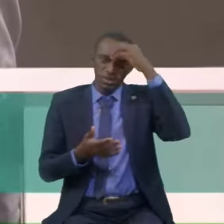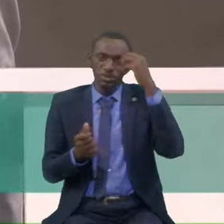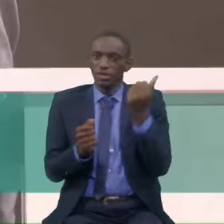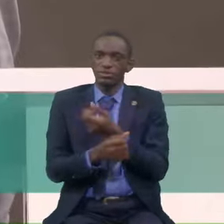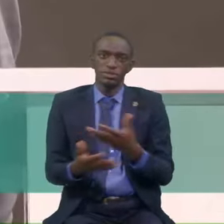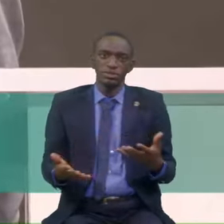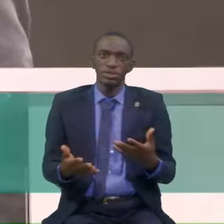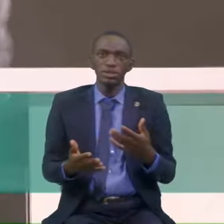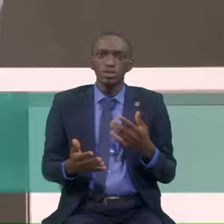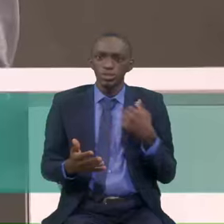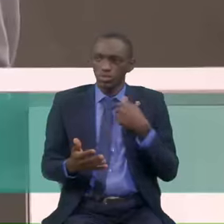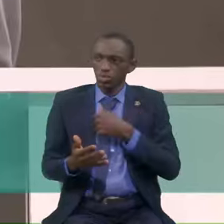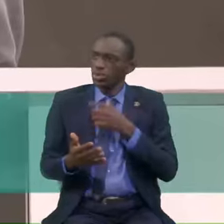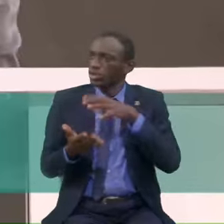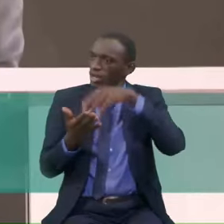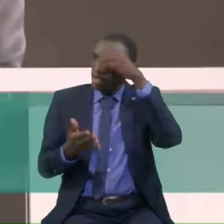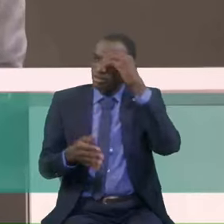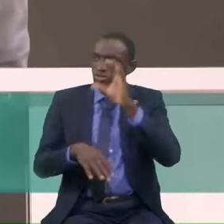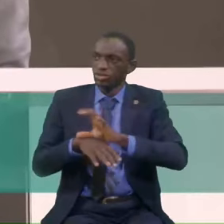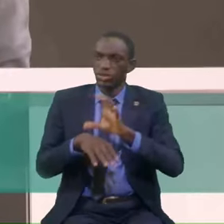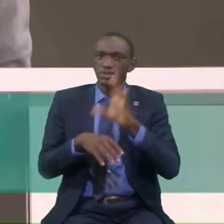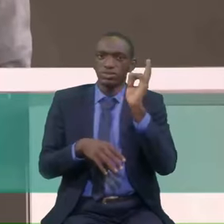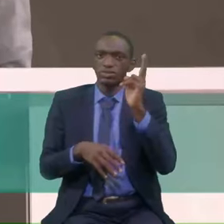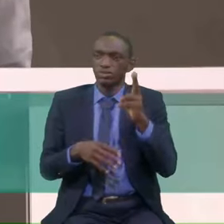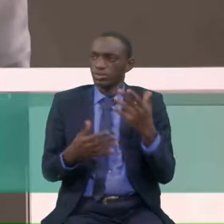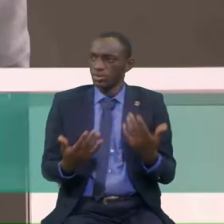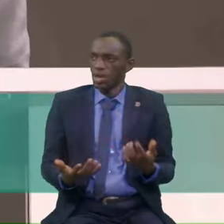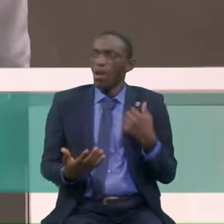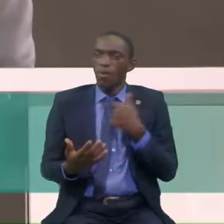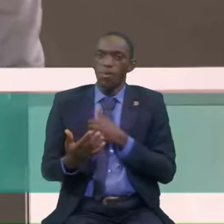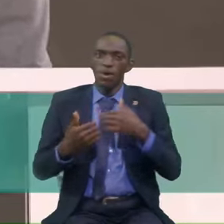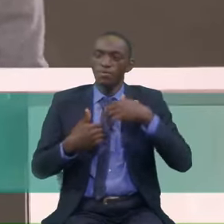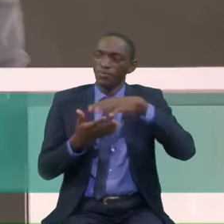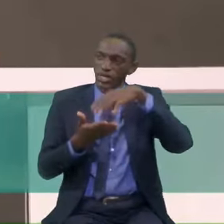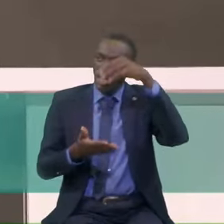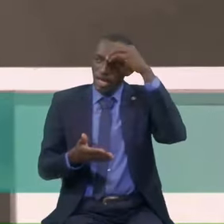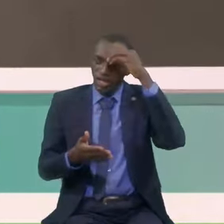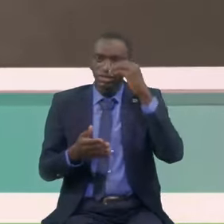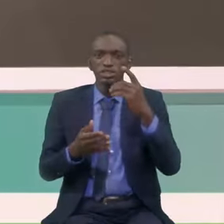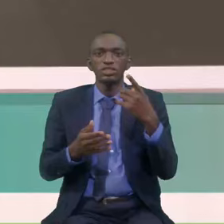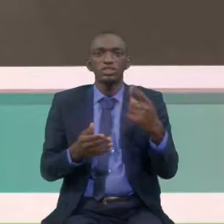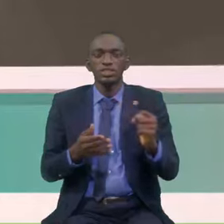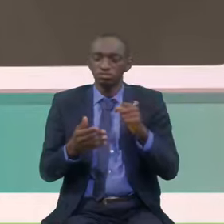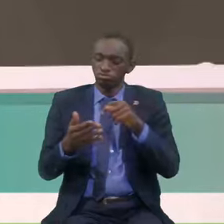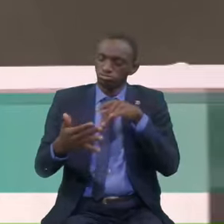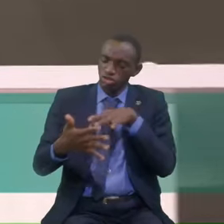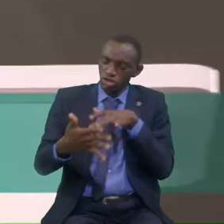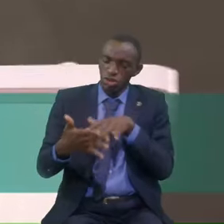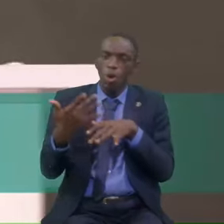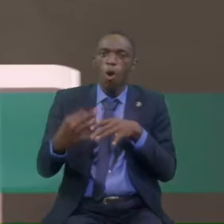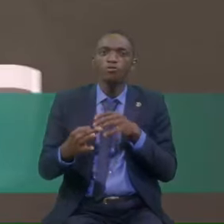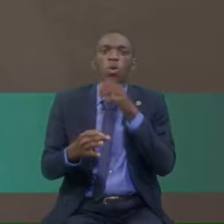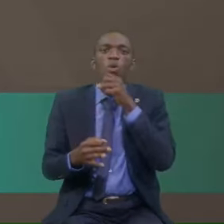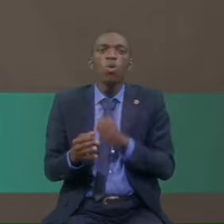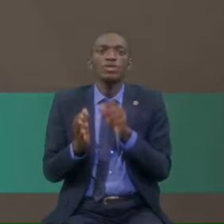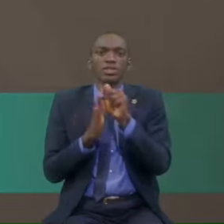qu'ils ont tout appris. Est-ce que nous avons appris l'histoire de l'Église? Est-ce que nous n'avons pas appris le survol de l'Ancien Testament? Est-ce que nous